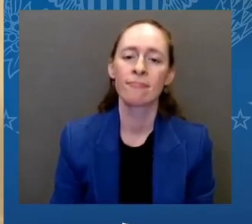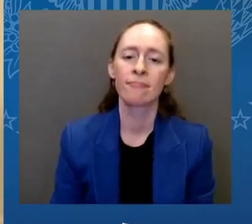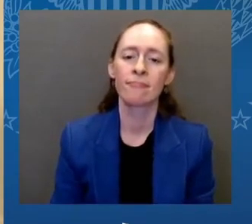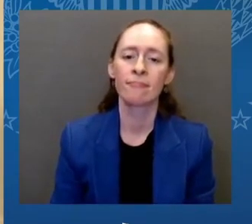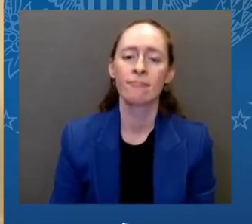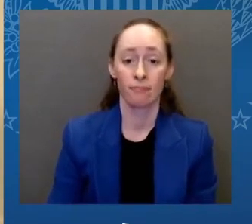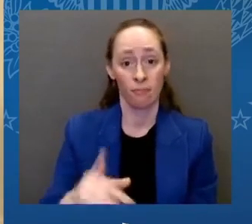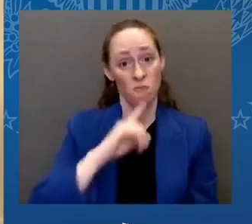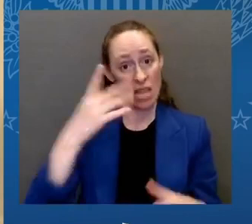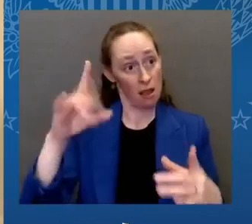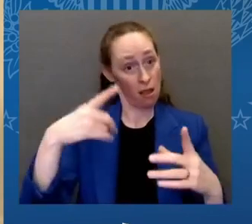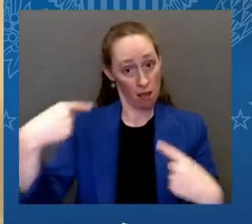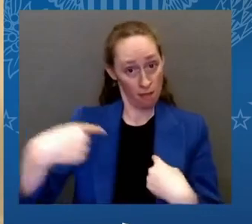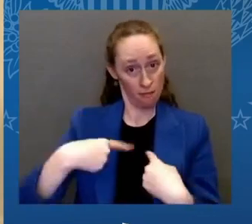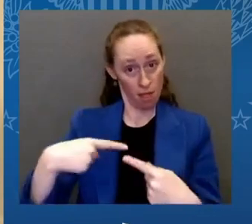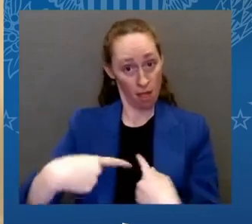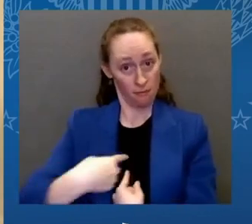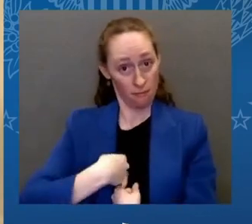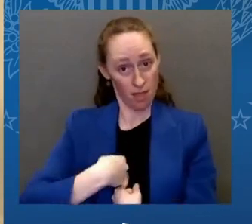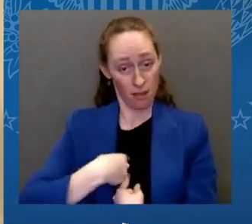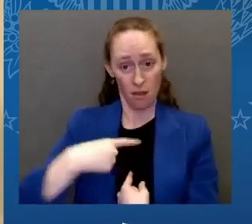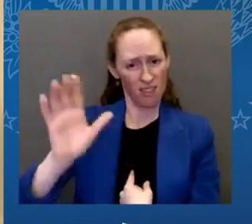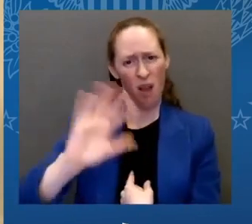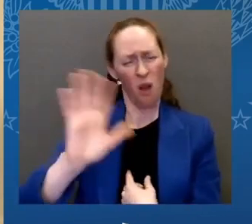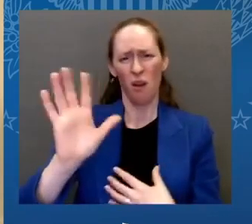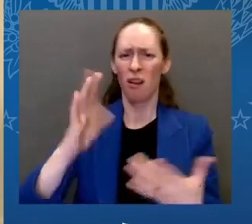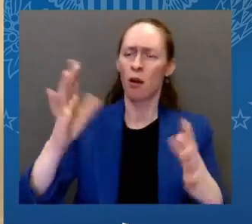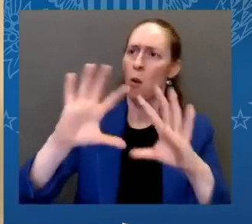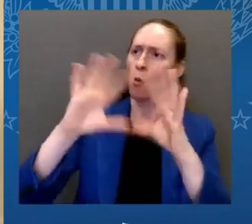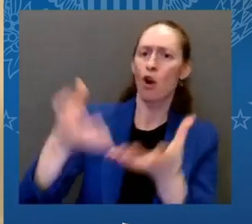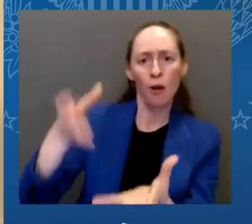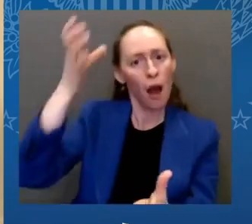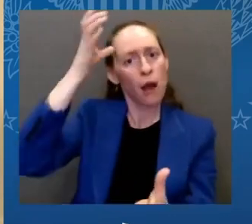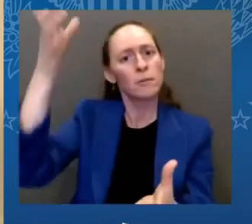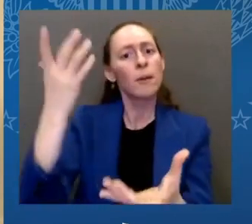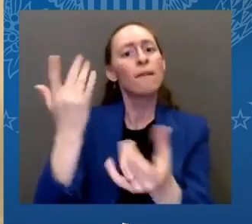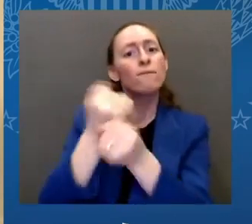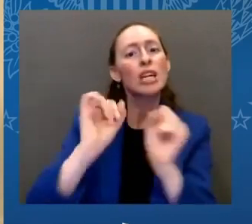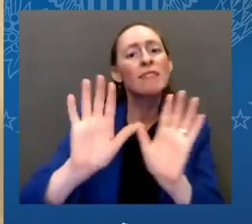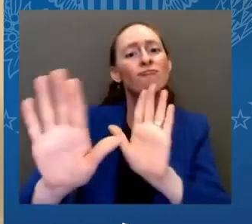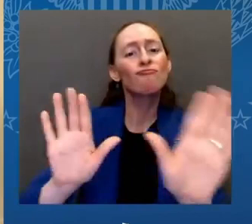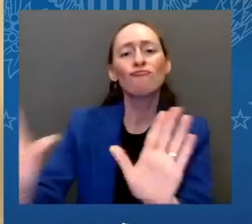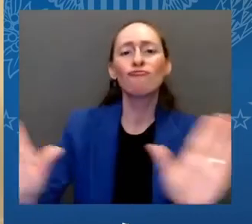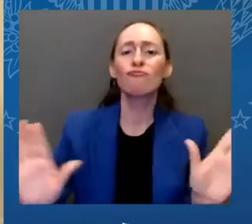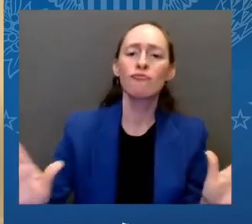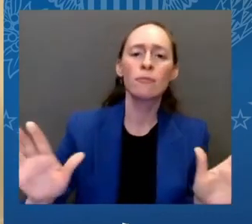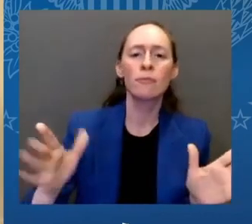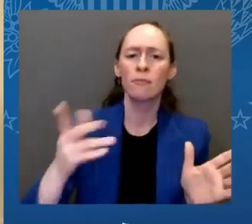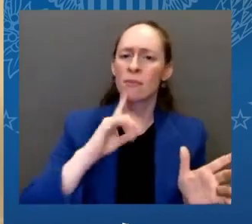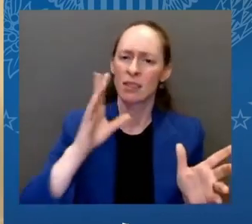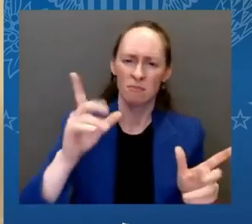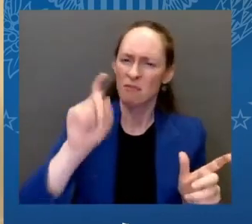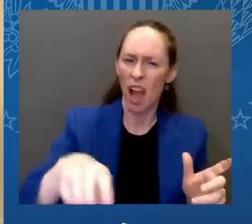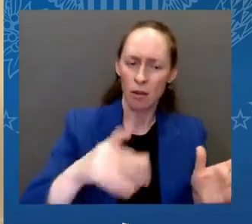Щодо цього ми пропонуємо дуже конкретні пункти і те, що Америка може зробити, щоб допомогти їх виконати.